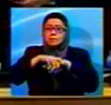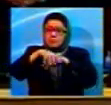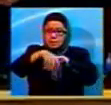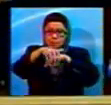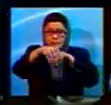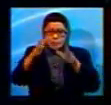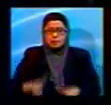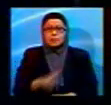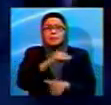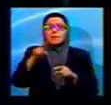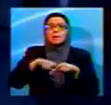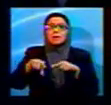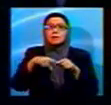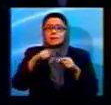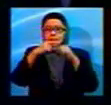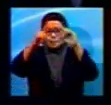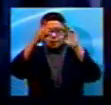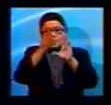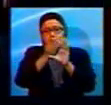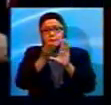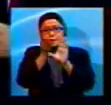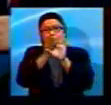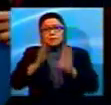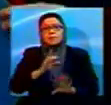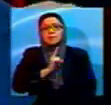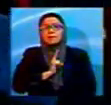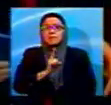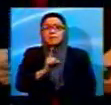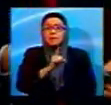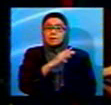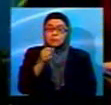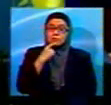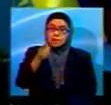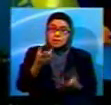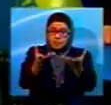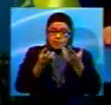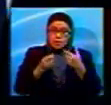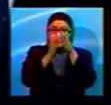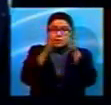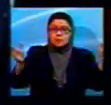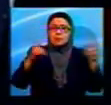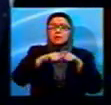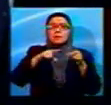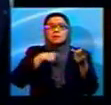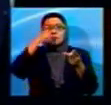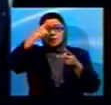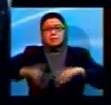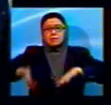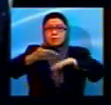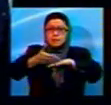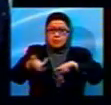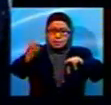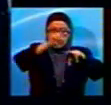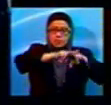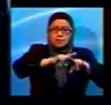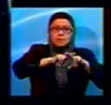tambahan yang dicadang dalam perjanjian perkhidmatan udara Asa sedia ada bagi mempertingkat kekerapan penerbangan antara almati